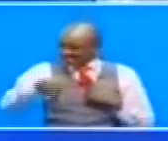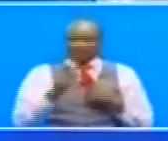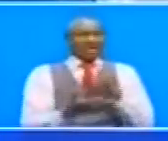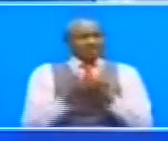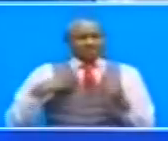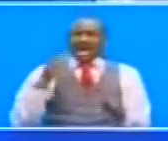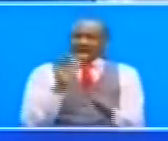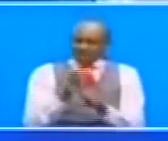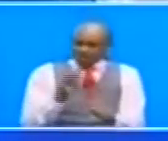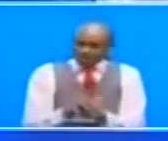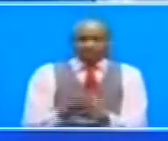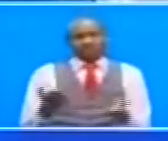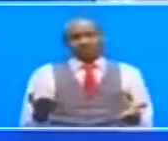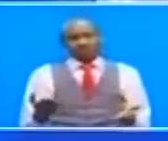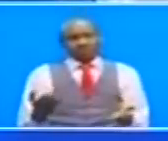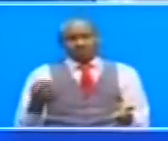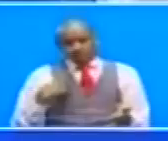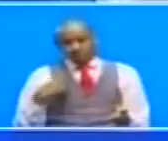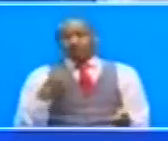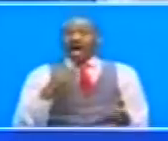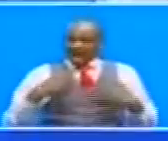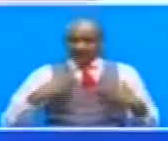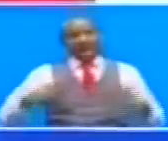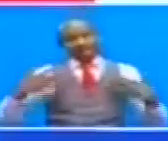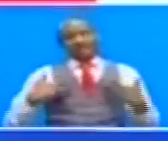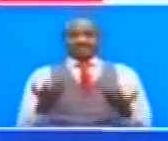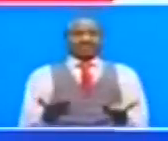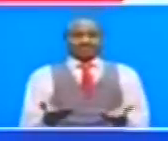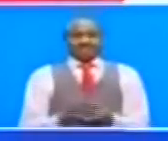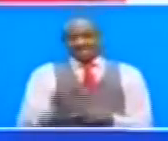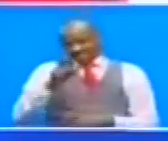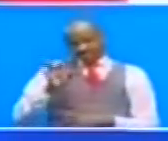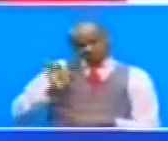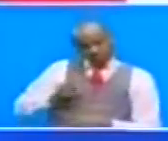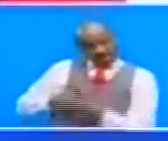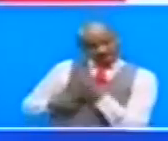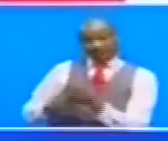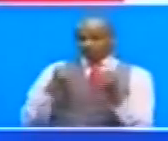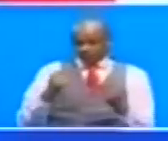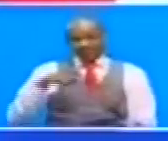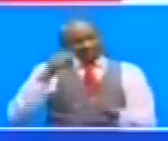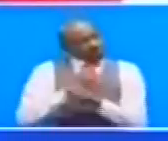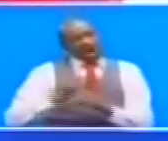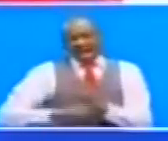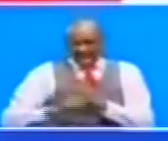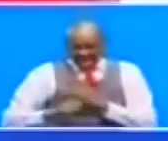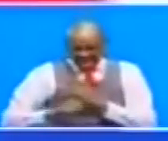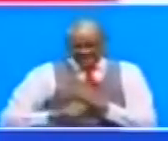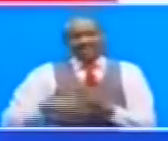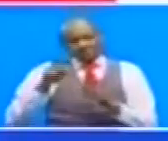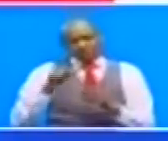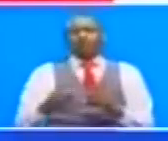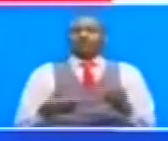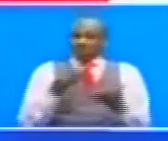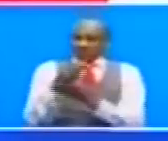amenisaidia sana kwa kuwaza, hata kwa you know, kwa kuwa na furaha. Mwanamke huyu ngangari amejitahidi kwa hali na mali kuwasomesha